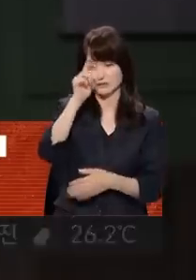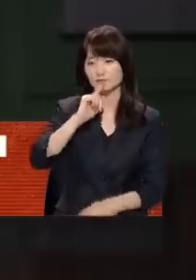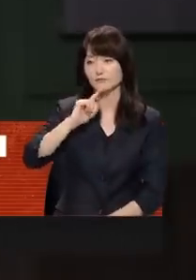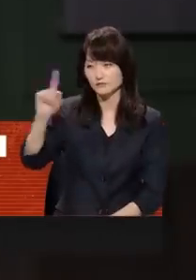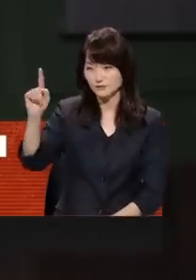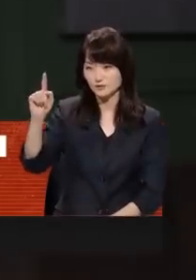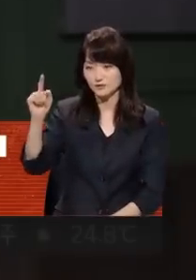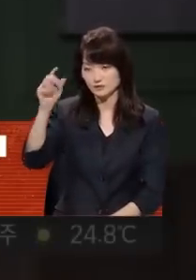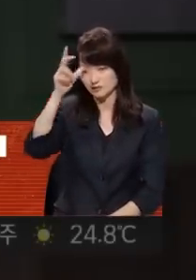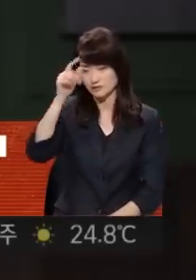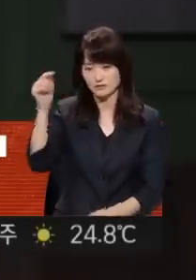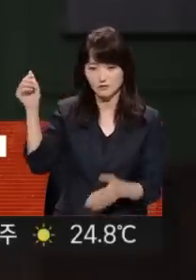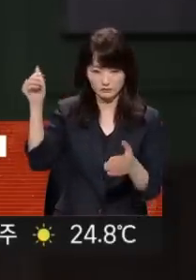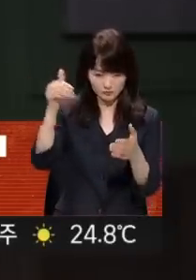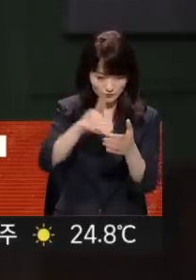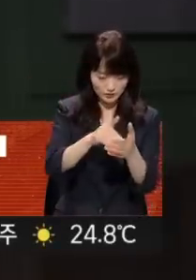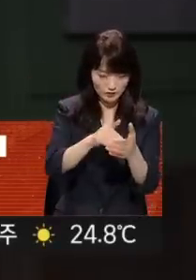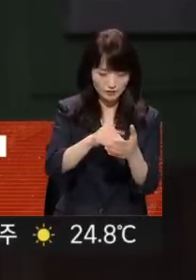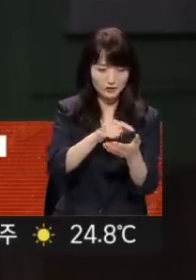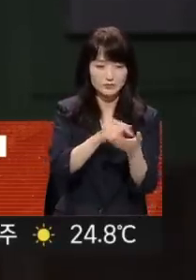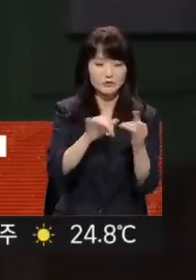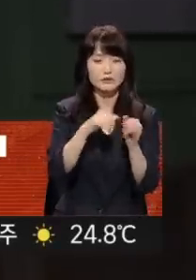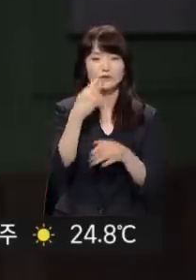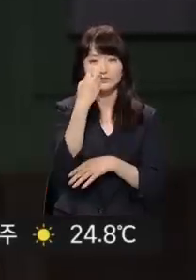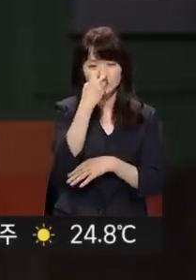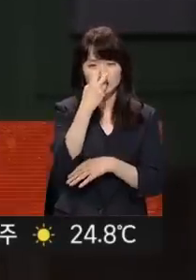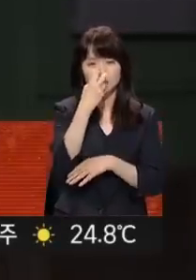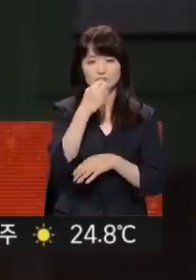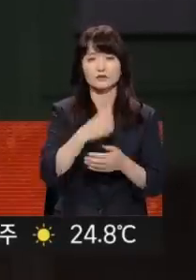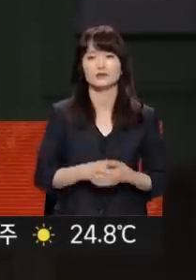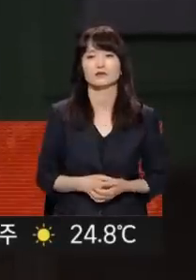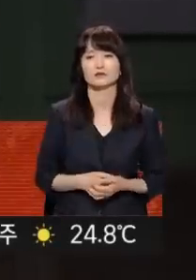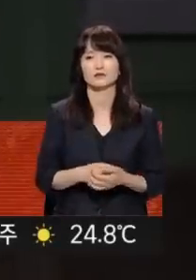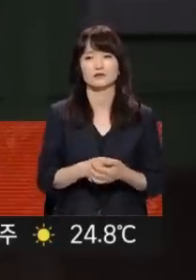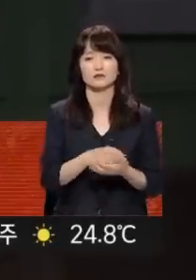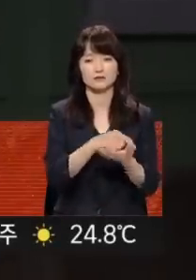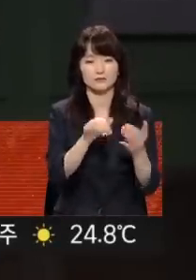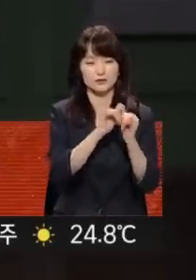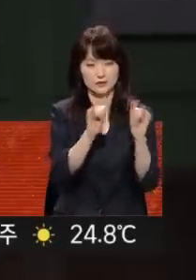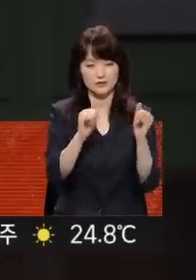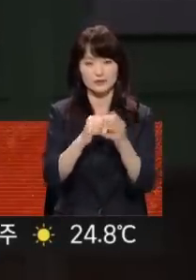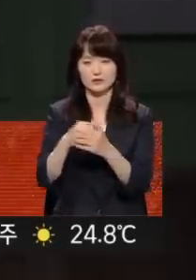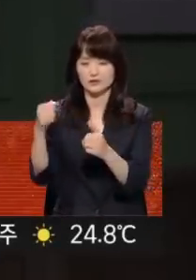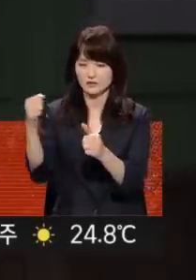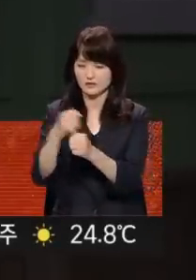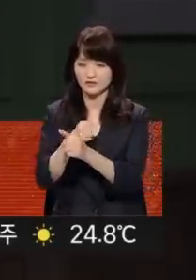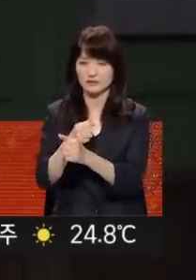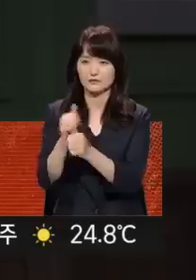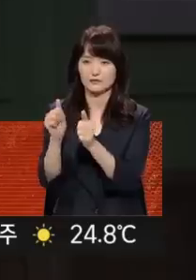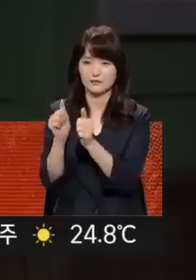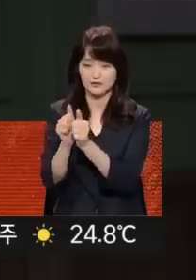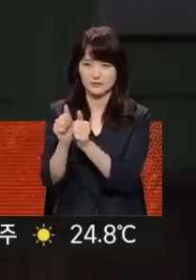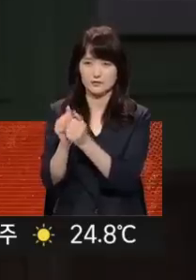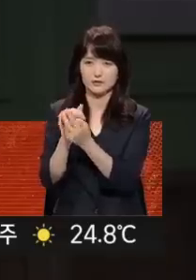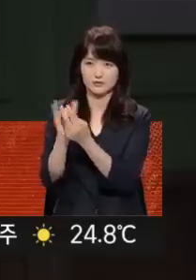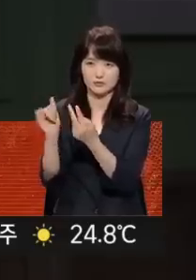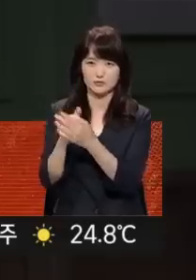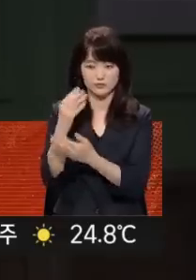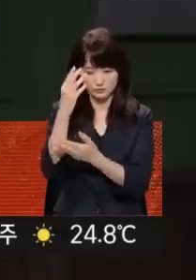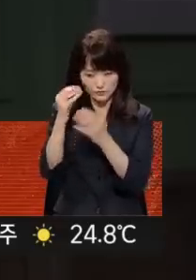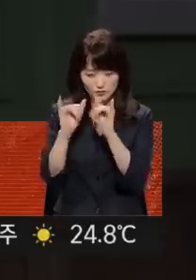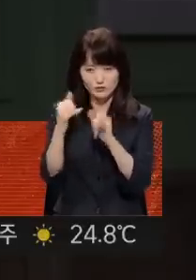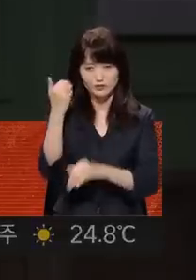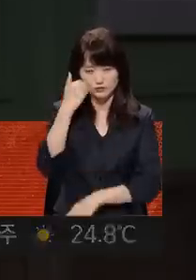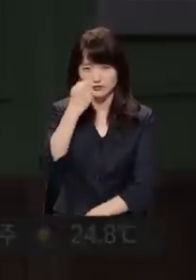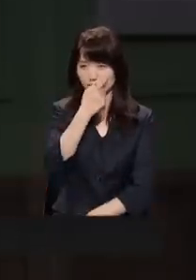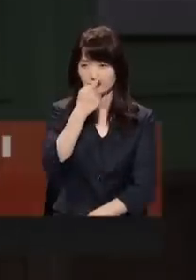그래서 피해자 조사가 이루어졌고 경찰 취재 결과이 피해자들 뿐만이 아니라 가해자 2명 그리고 목격자까지 인적사항 다